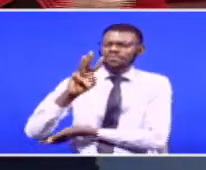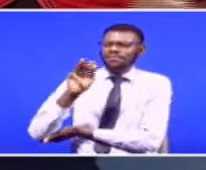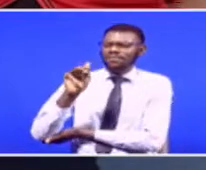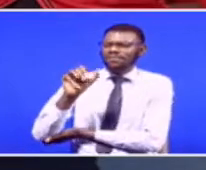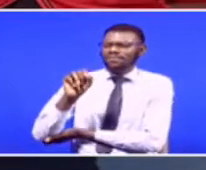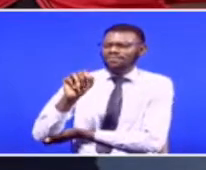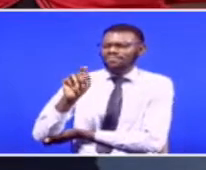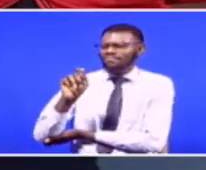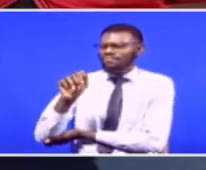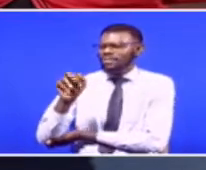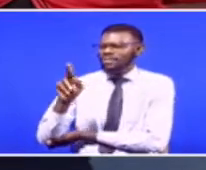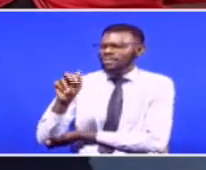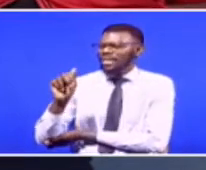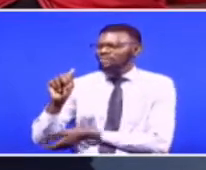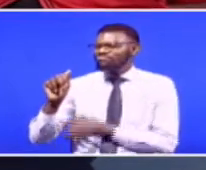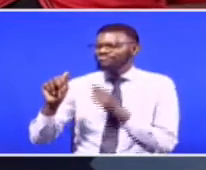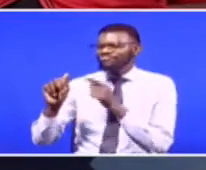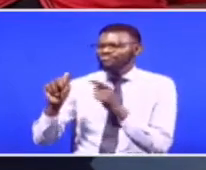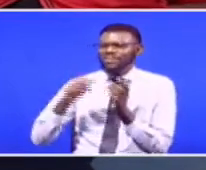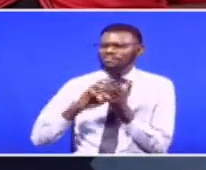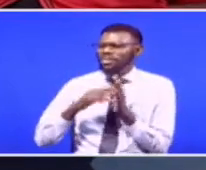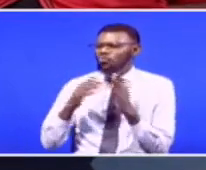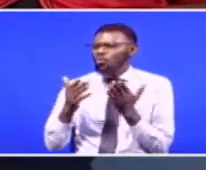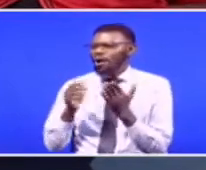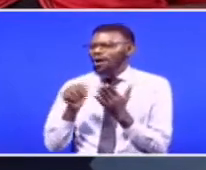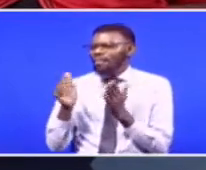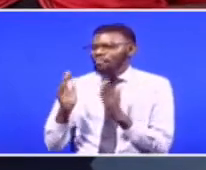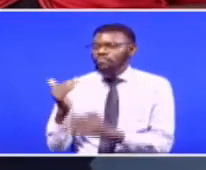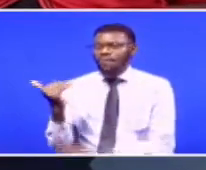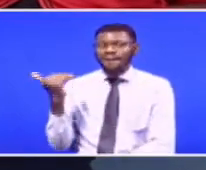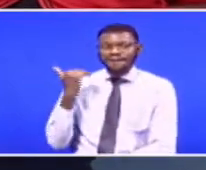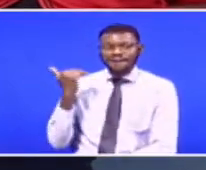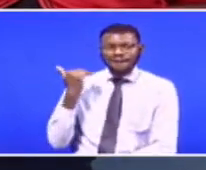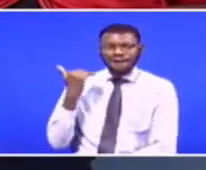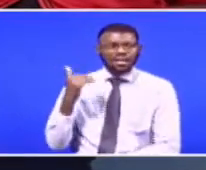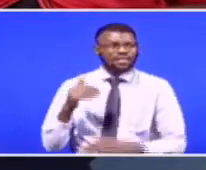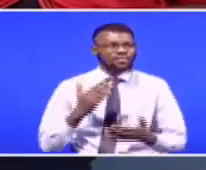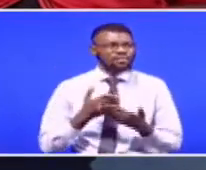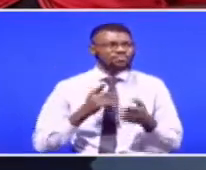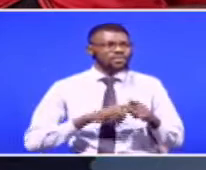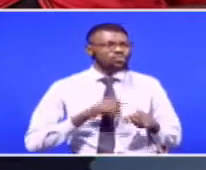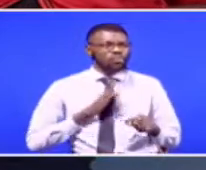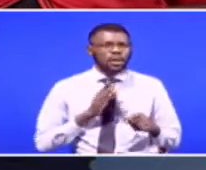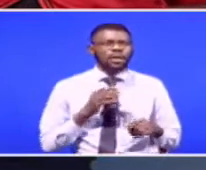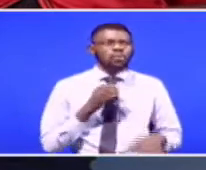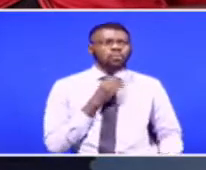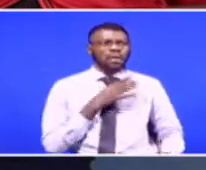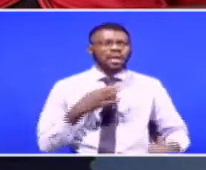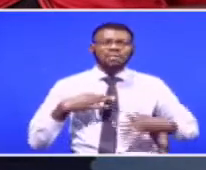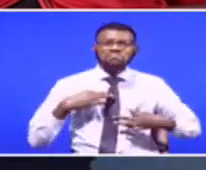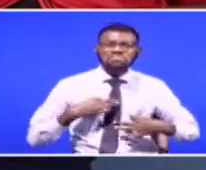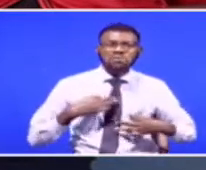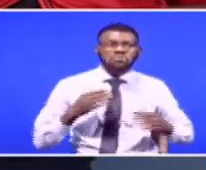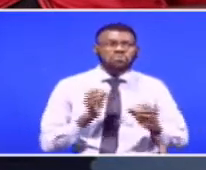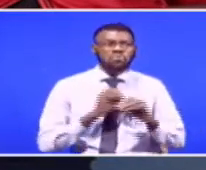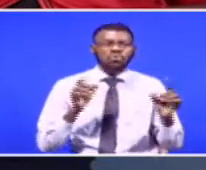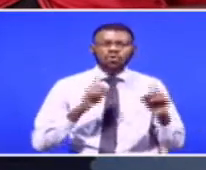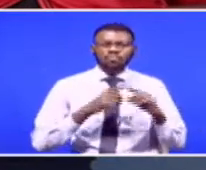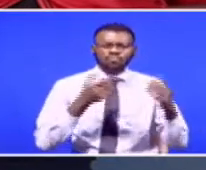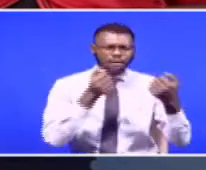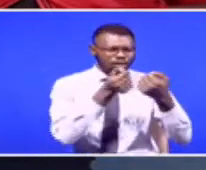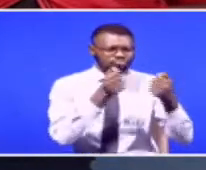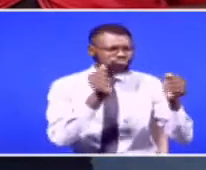anaitwa Esther Mahati ameuliza. Wajua Maria, mara nyingi wanawake huwa tunalalamika, sina nguo ya kuvaa na wakati huo wardrobe